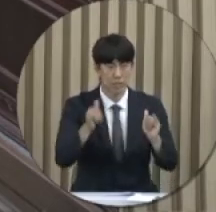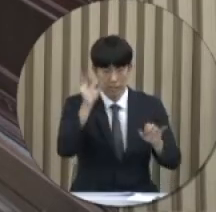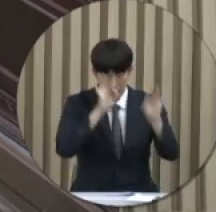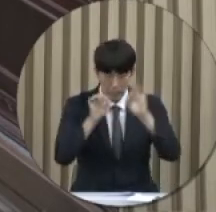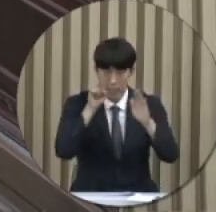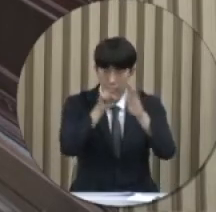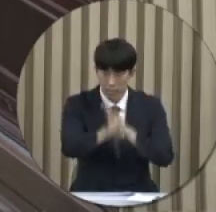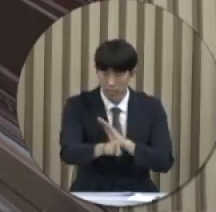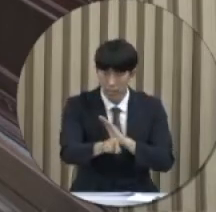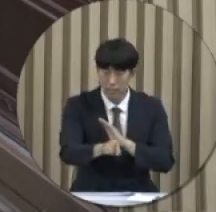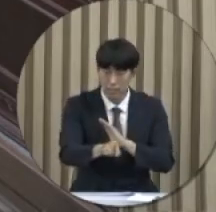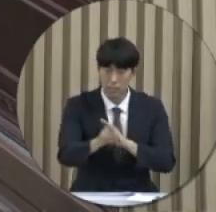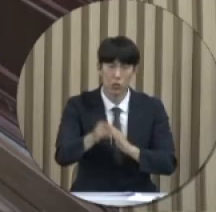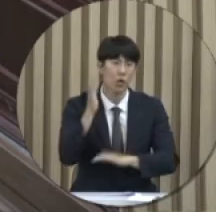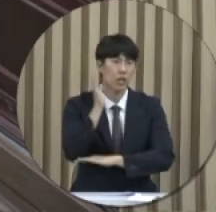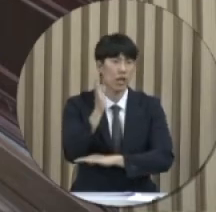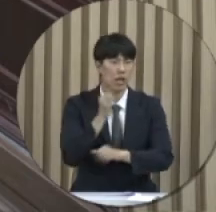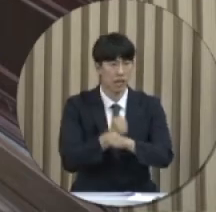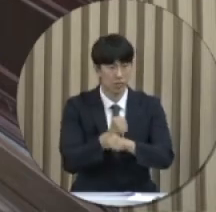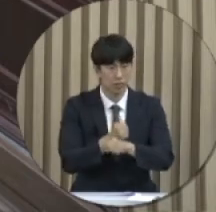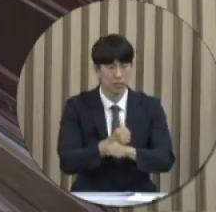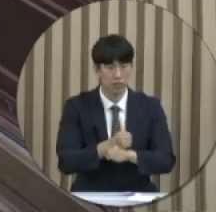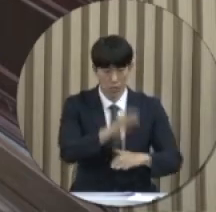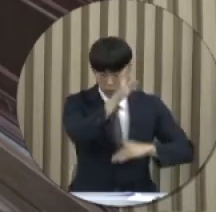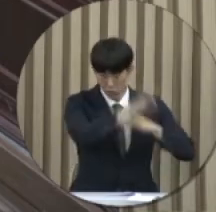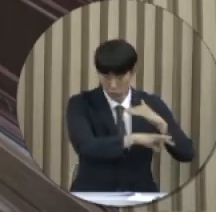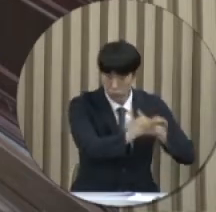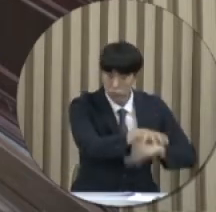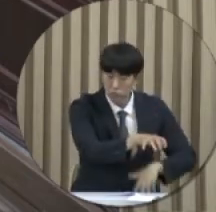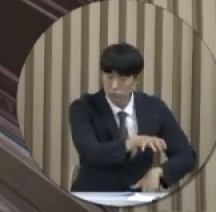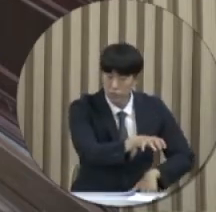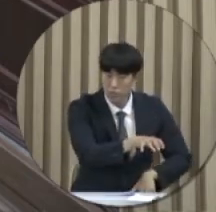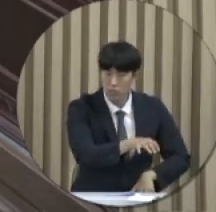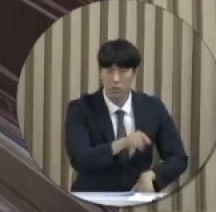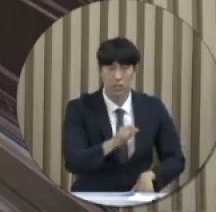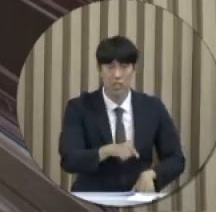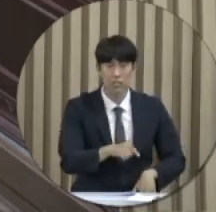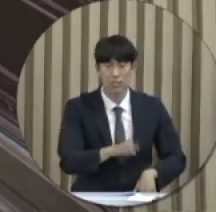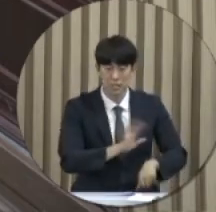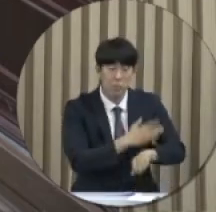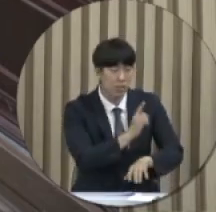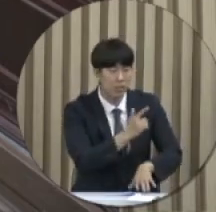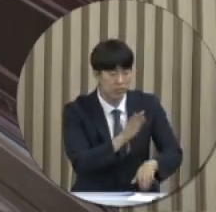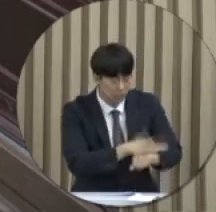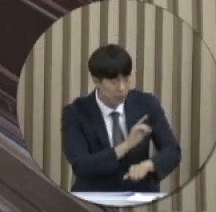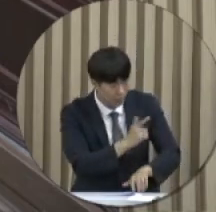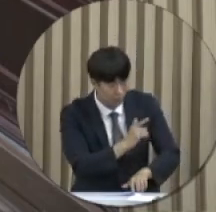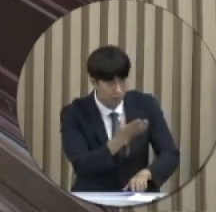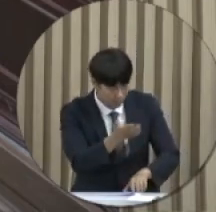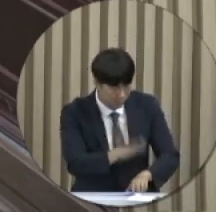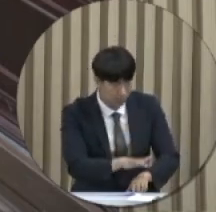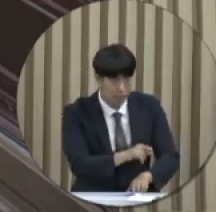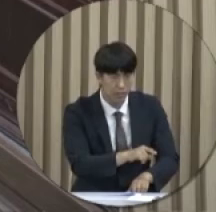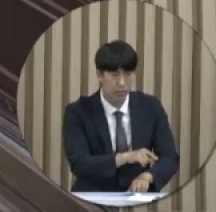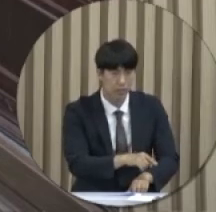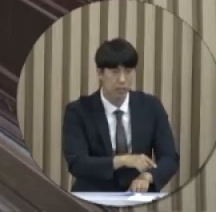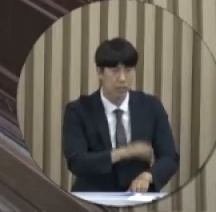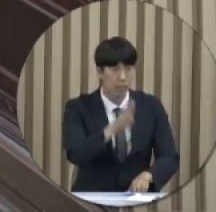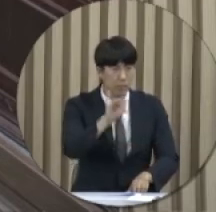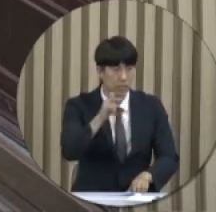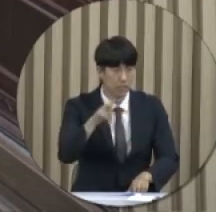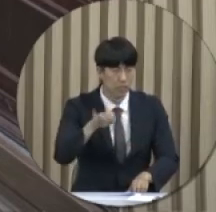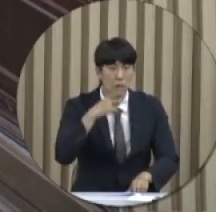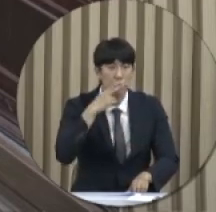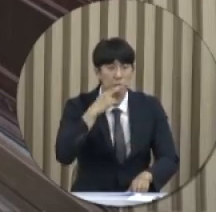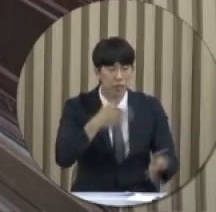이런 주민설명회를 하면서 서부권에서는 뭐 예를 들어서 뭐 이게 잘못됐다고 말씀드리는 부분은 아닙니다. 뭐 비닐하우스든